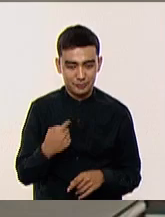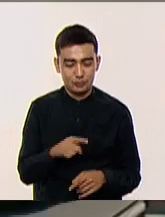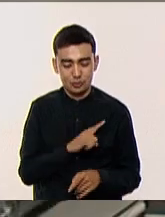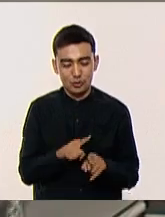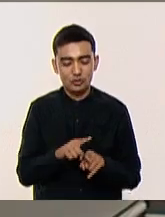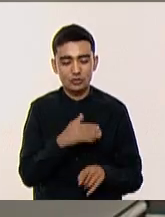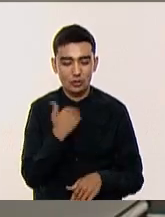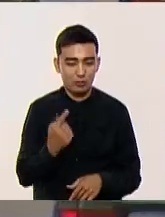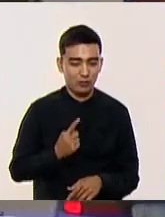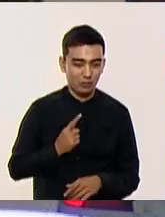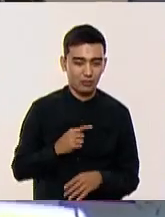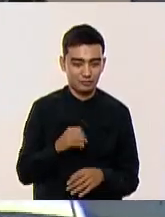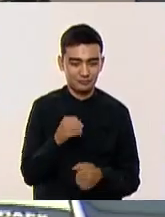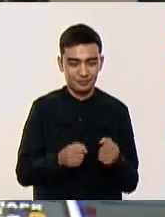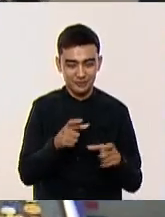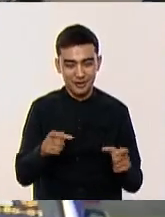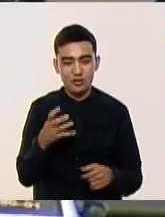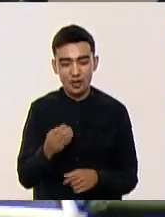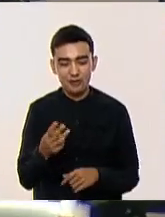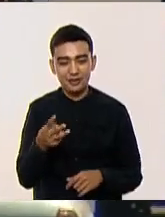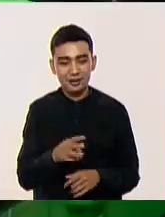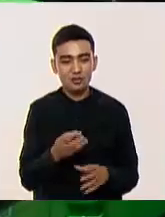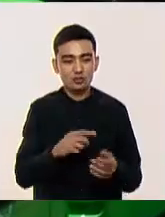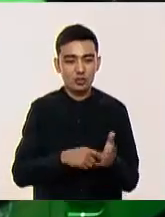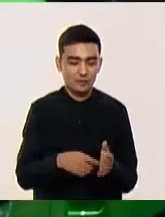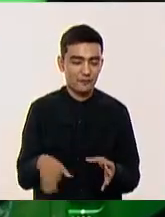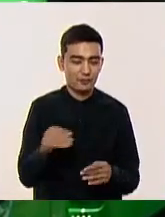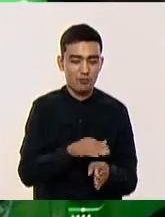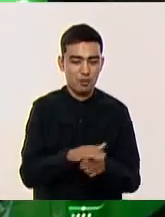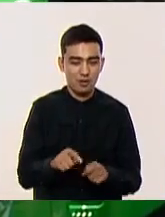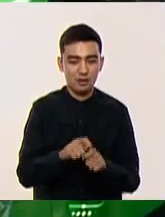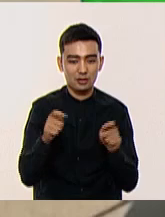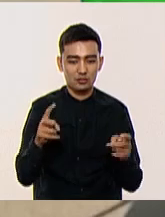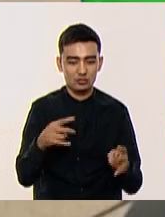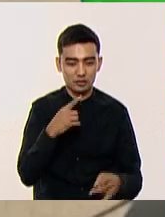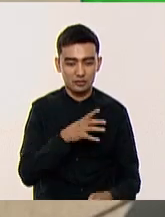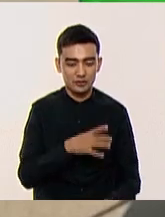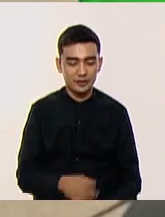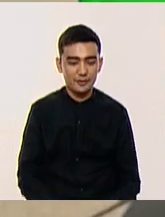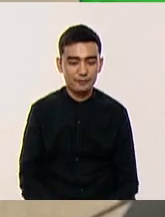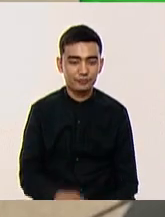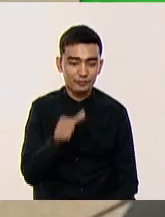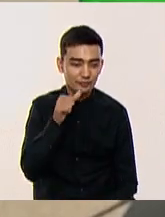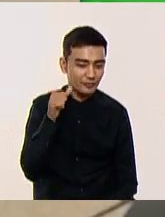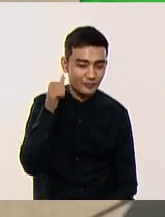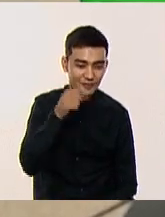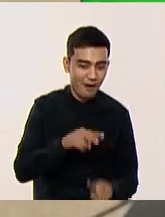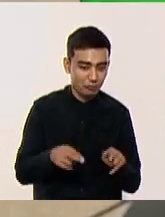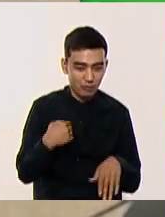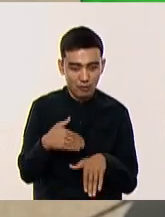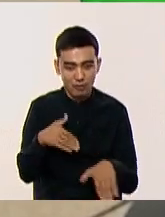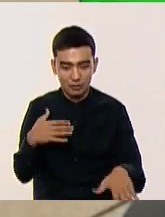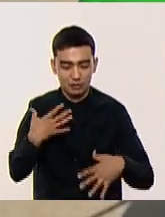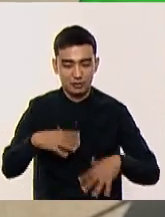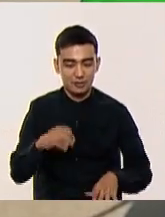берекемізді кетірді деген жүргізушілер қалған үш бекеттің барлығын іске қосуды талап етті. Былтырлары бұлай тұрмайтынбыз мынандай.